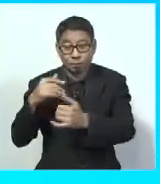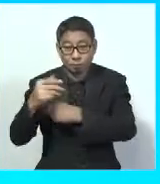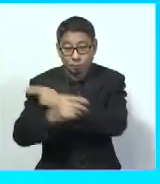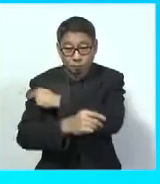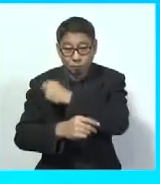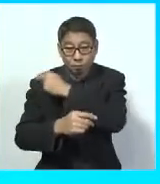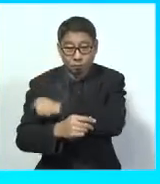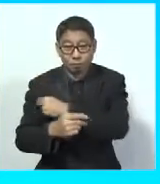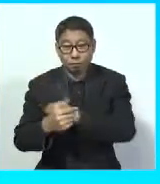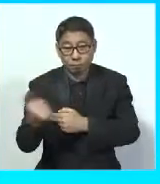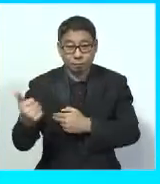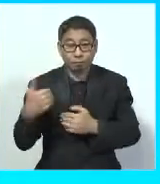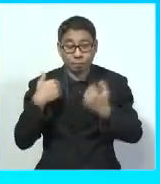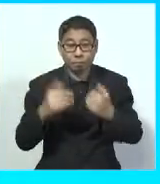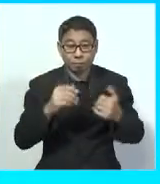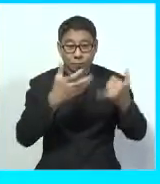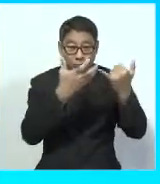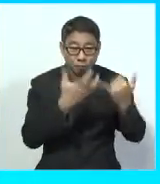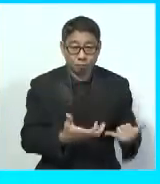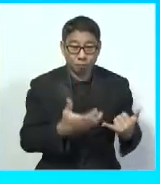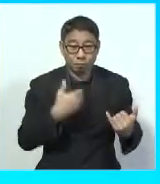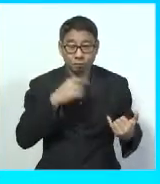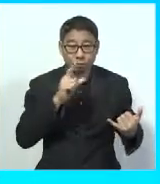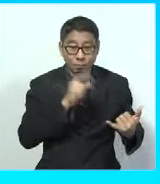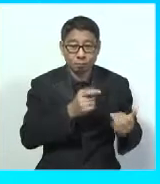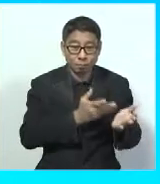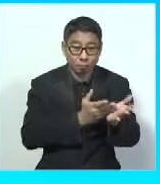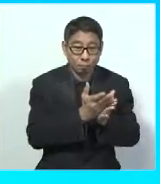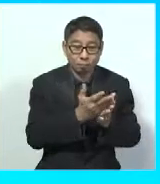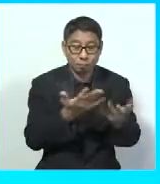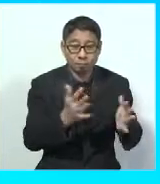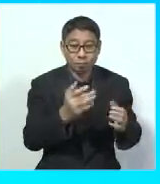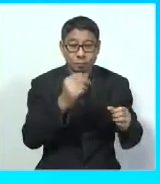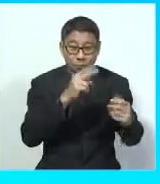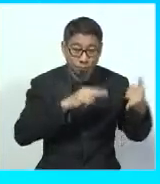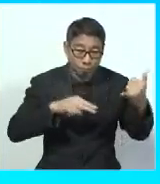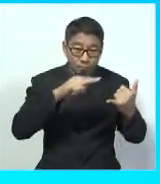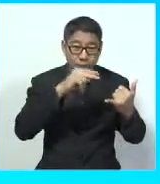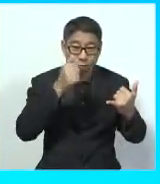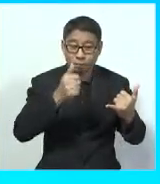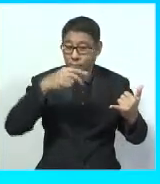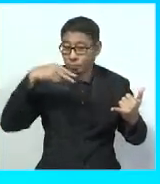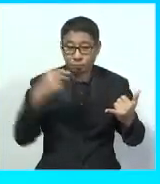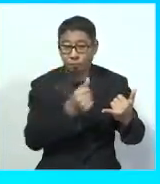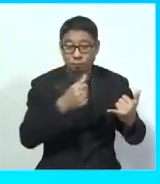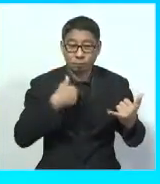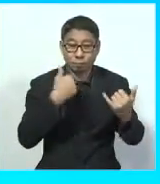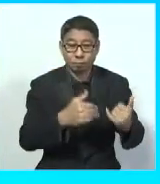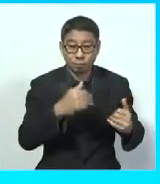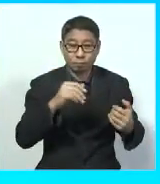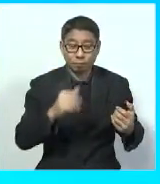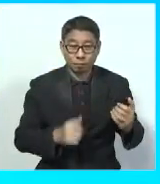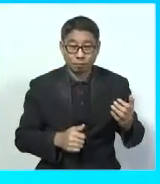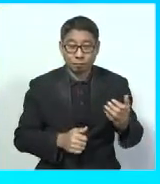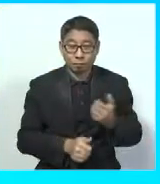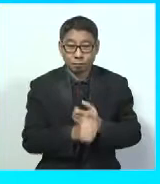มแต่ถ้าหากเกิดวิกฤตขึ้นมาไม่ต้องถามถึงสิทธิ์เลยนะคะสามารถดูแลได้ทันทีสำหรับกรณีที่เกิด